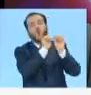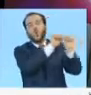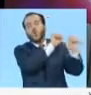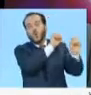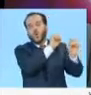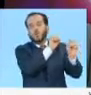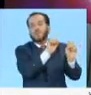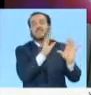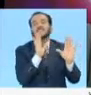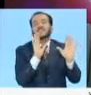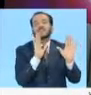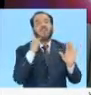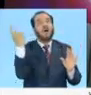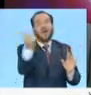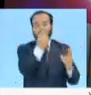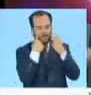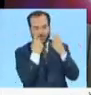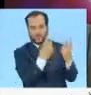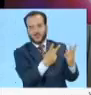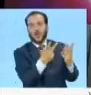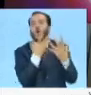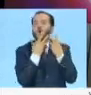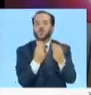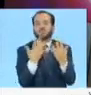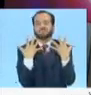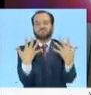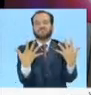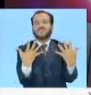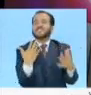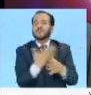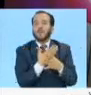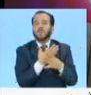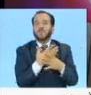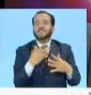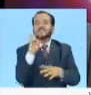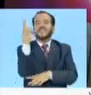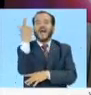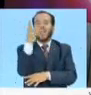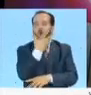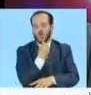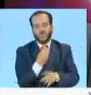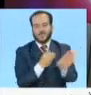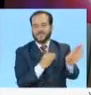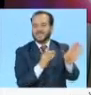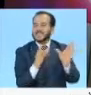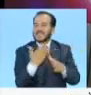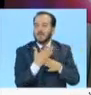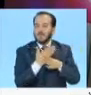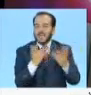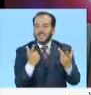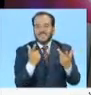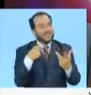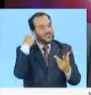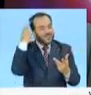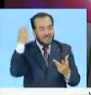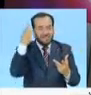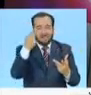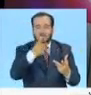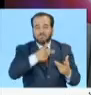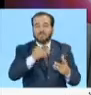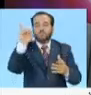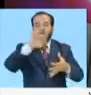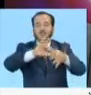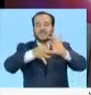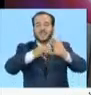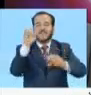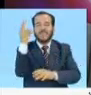أن تقدم للعالم كحالة من الدعاية التي هي تمتهن من خلال